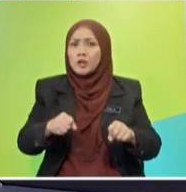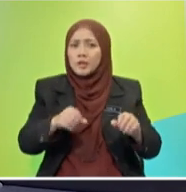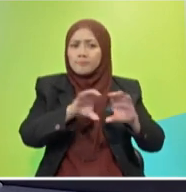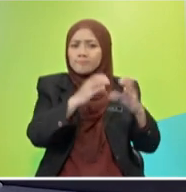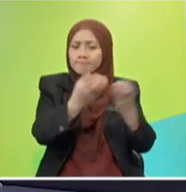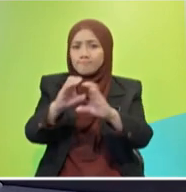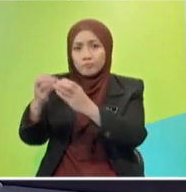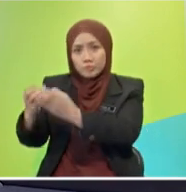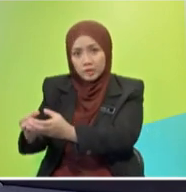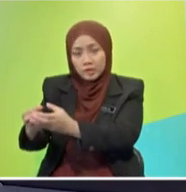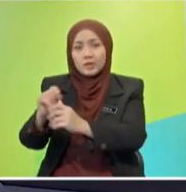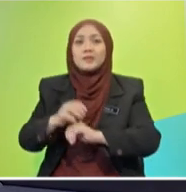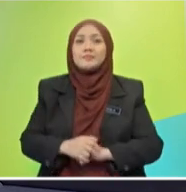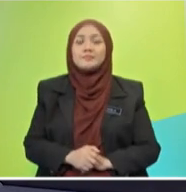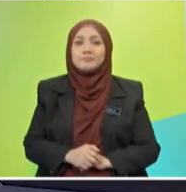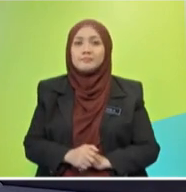tanaman